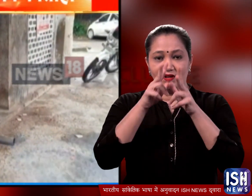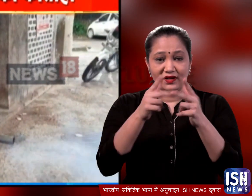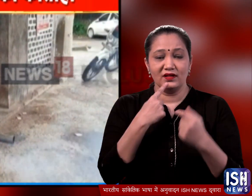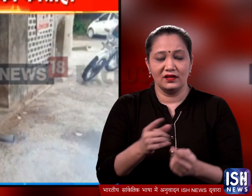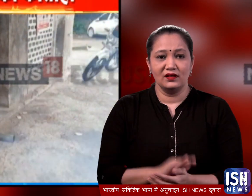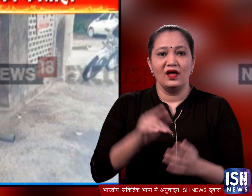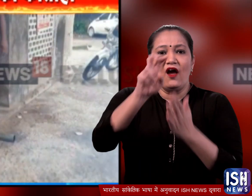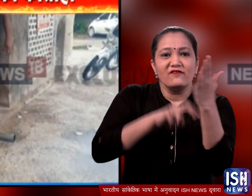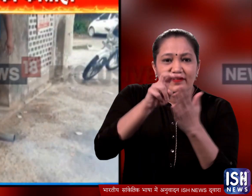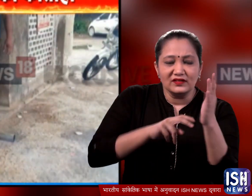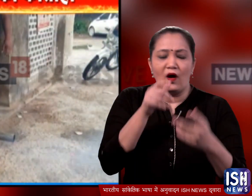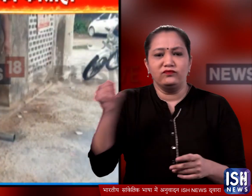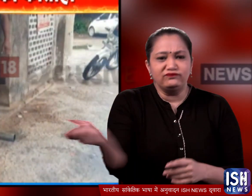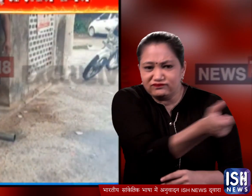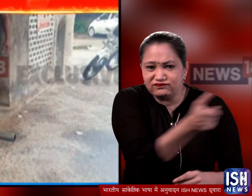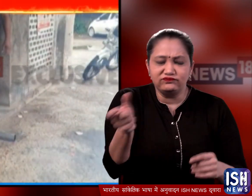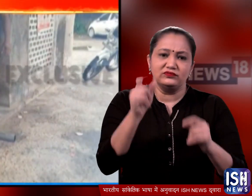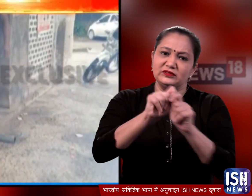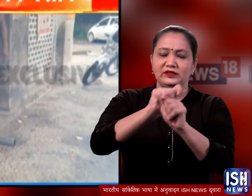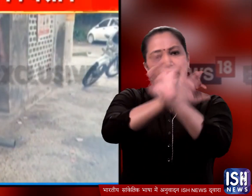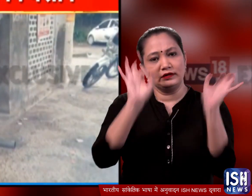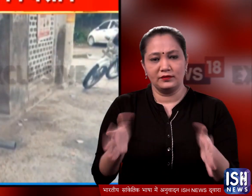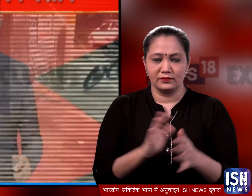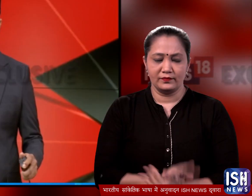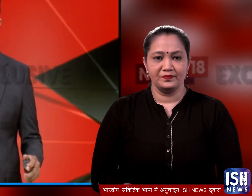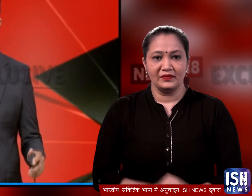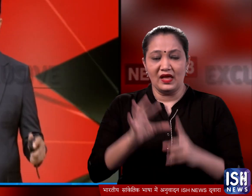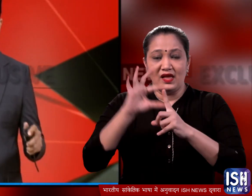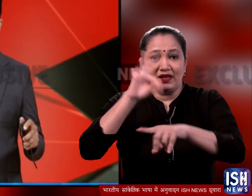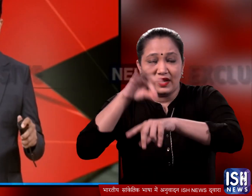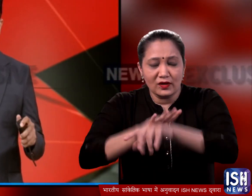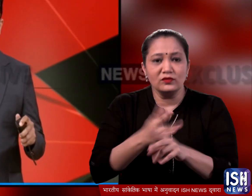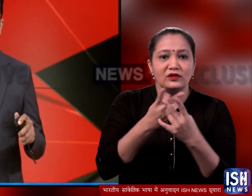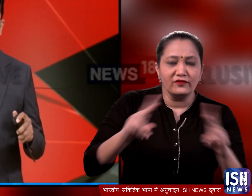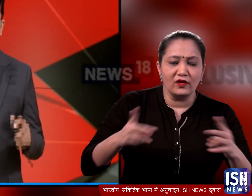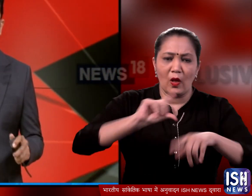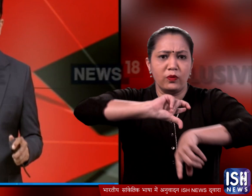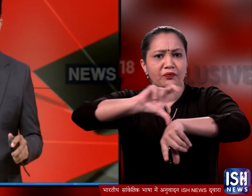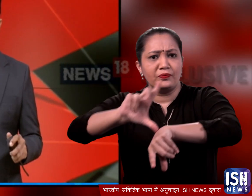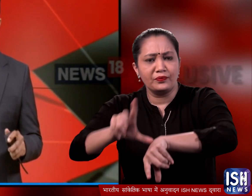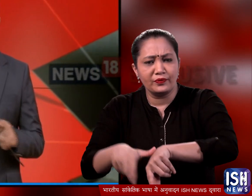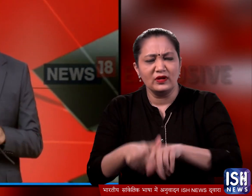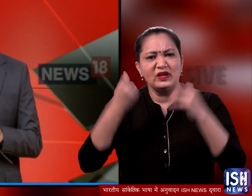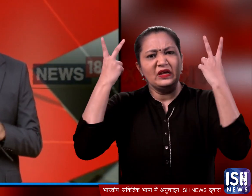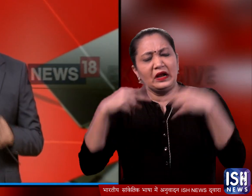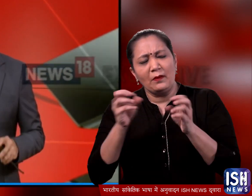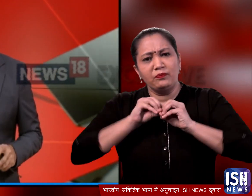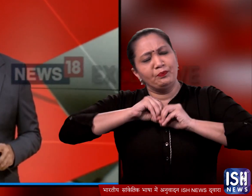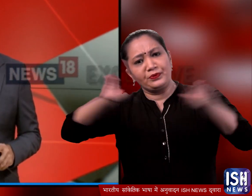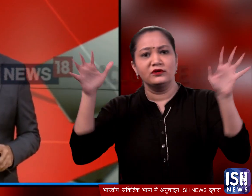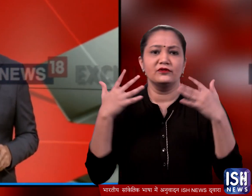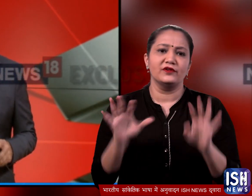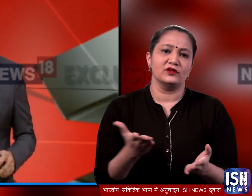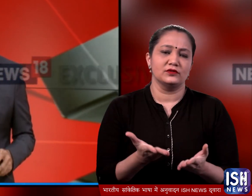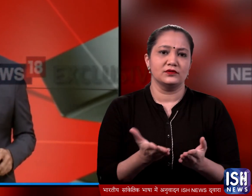बताया गया कि ग्रामीण इलाकों में फॉगिंग के लिए कई मशीनें ठीक कर ली गईं। लेकिन डेंगू से निपटने के काम में इतनी देरी हुई कि इसे बेकाबू होने